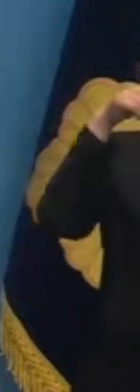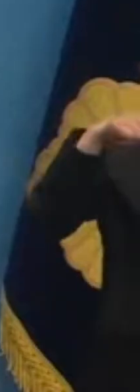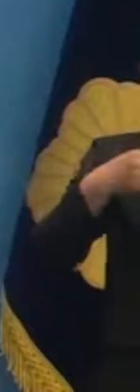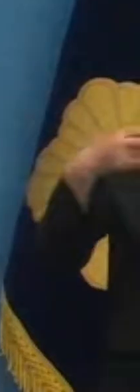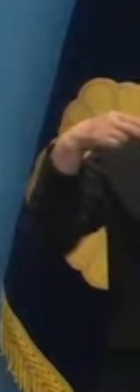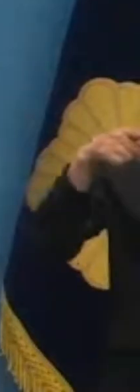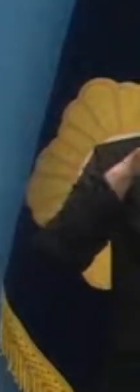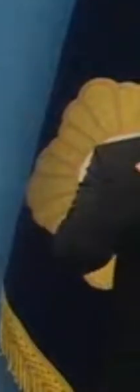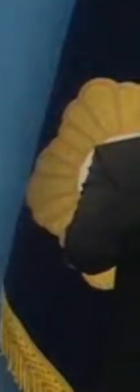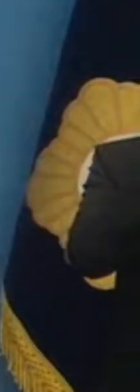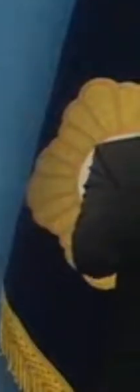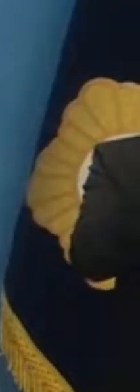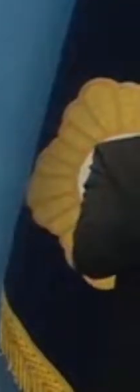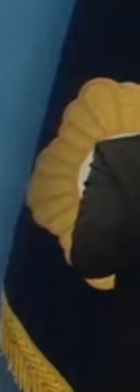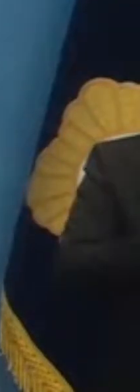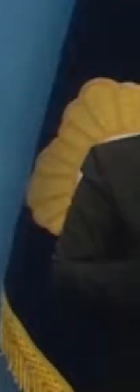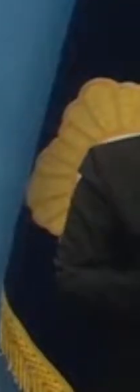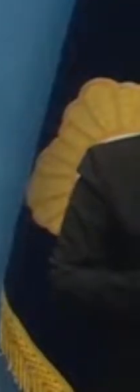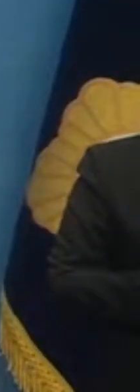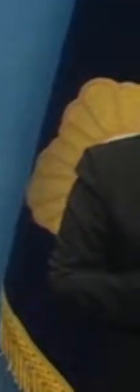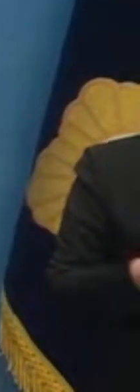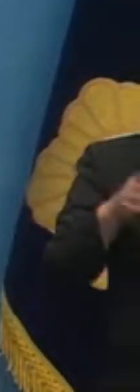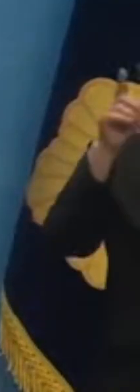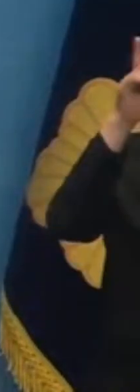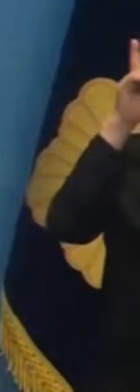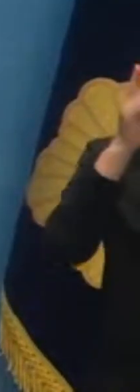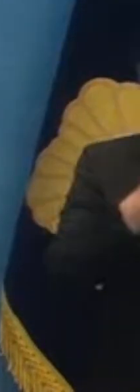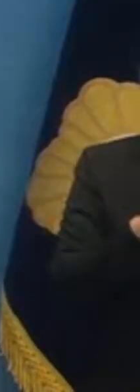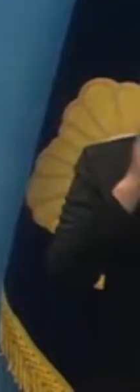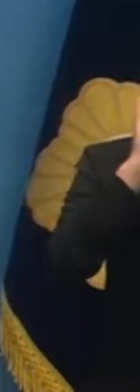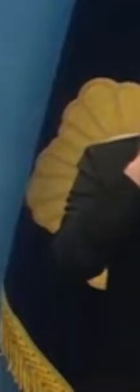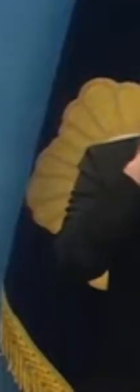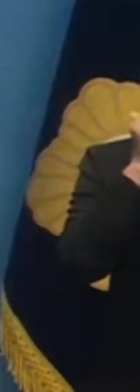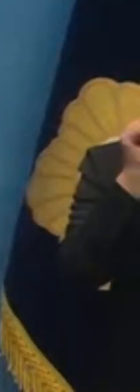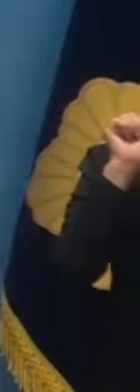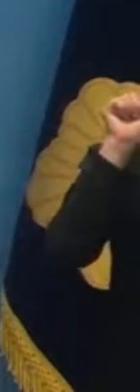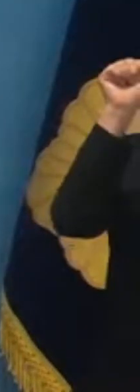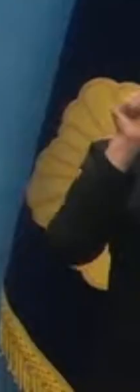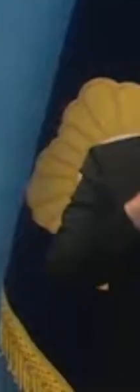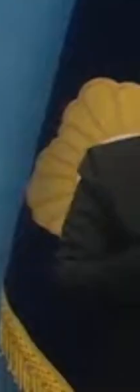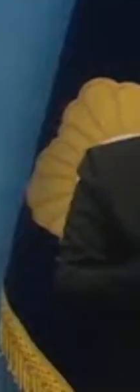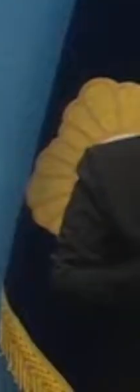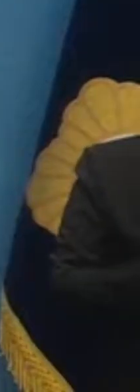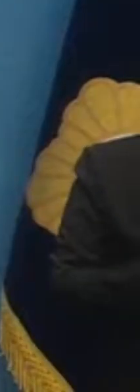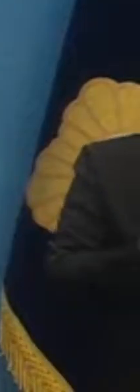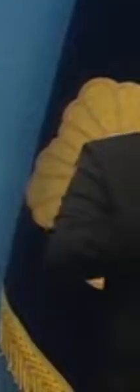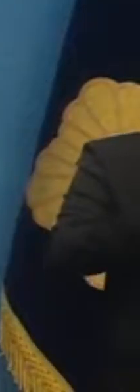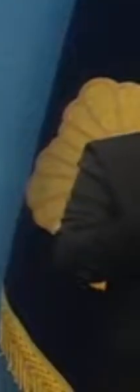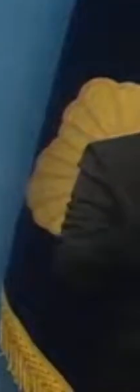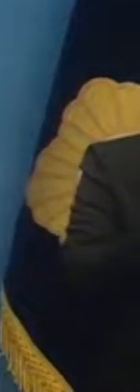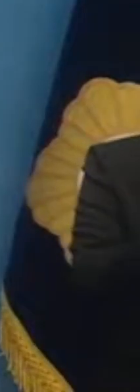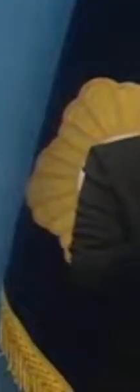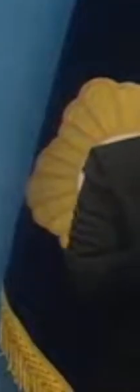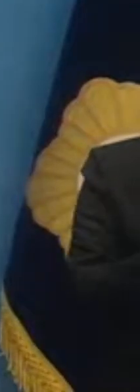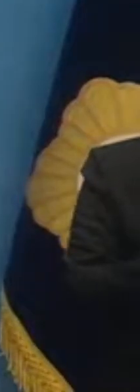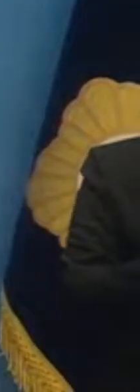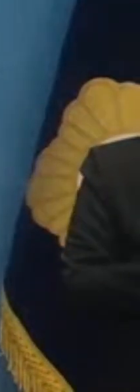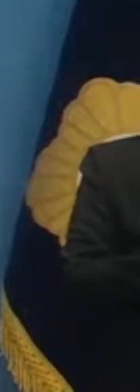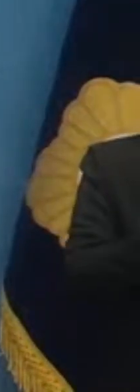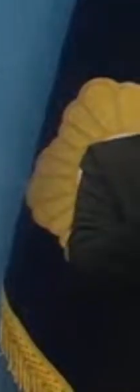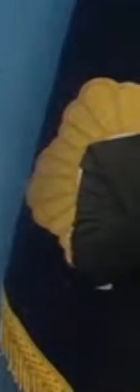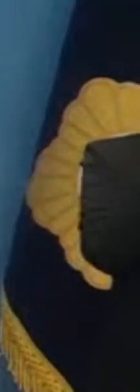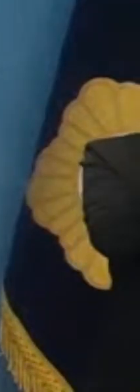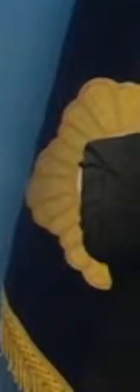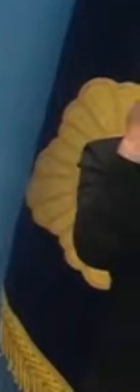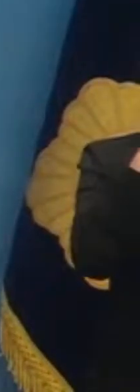시리즈 두 번째입니다. 이준석 개혁신당 대선 후보가 5월 19일 대통령 후보자 토론에 관련 팩트체크